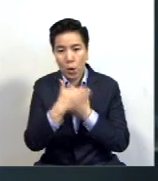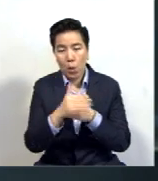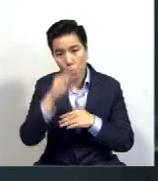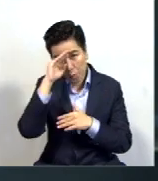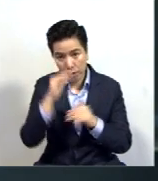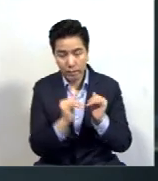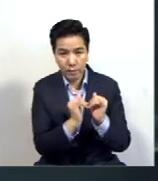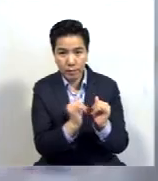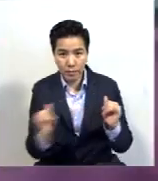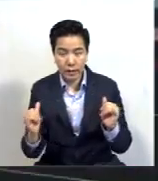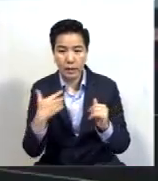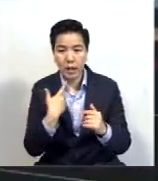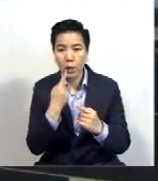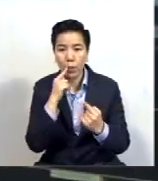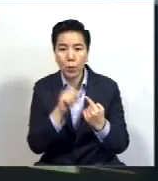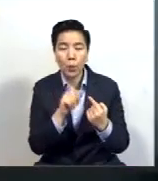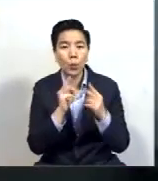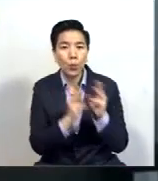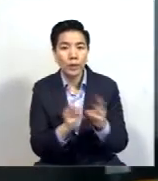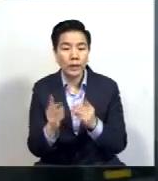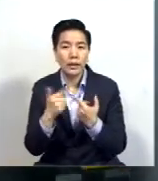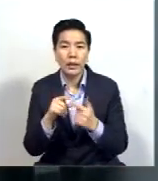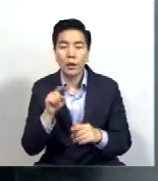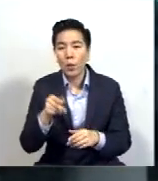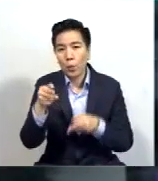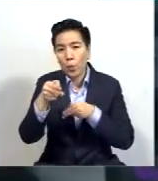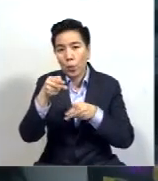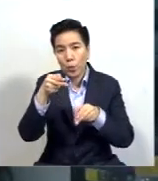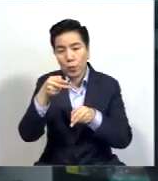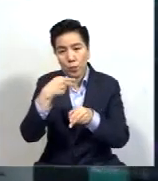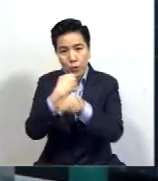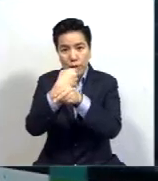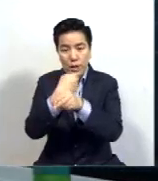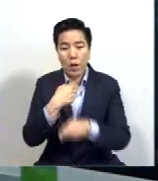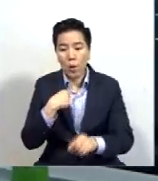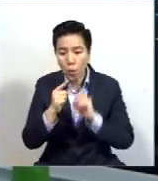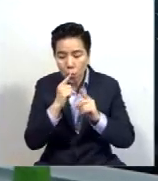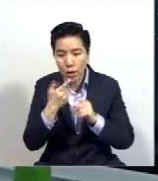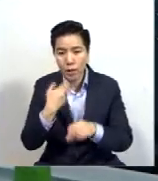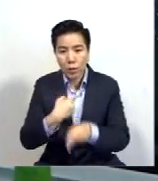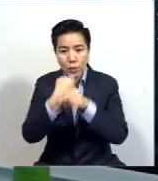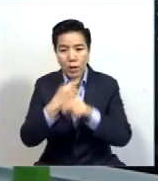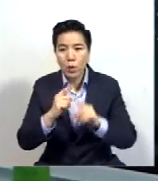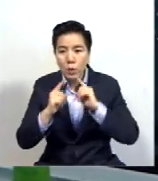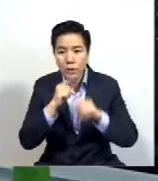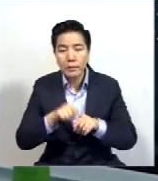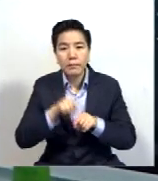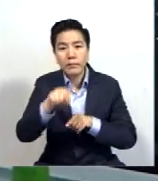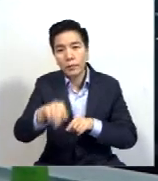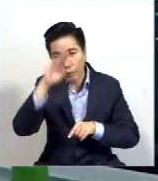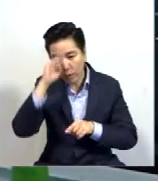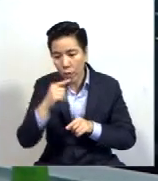กับพยาบาลนั้นเราใช้ติดต่อผ่านวิดีโอนะครับผ่านกล้องวงจรปิดนะครับซึ่